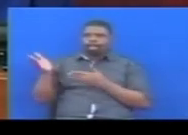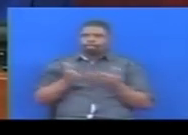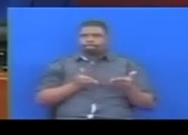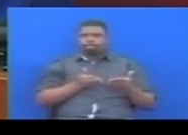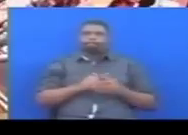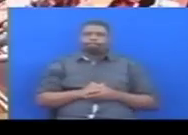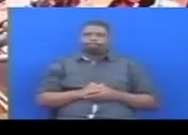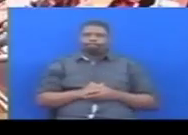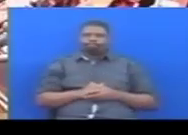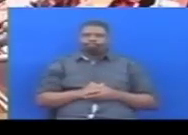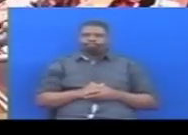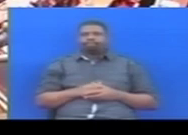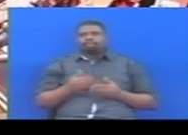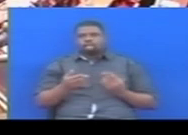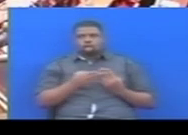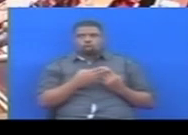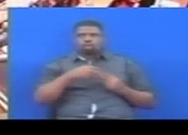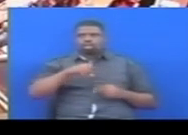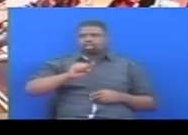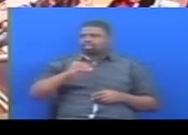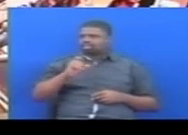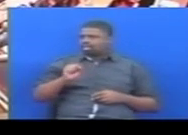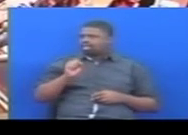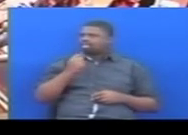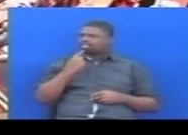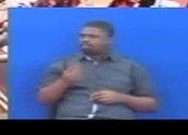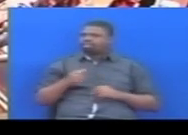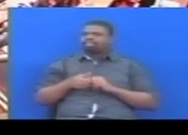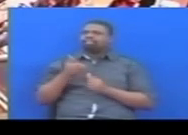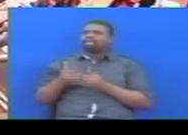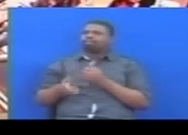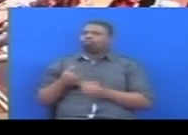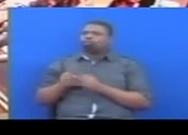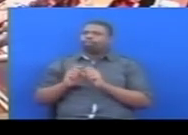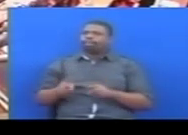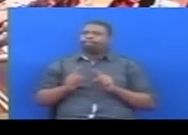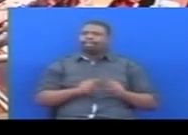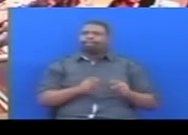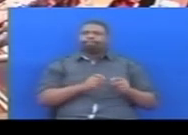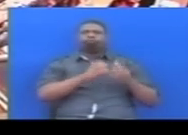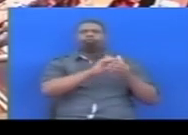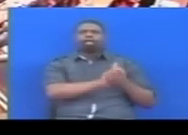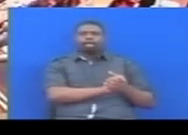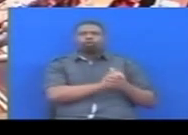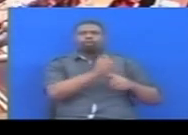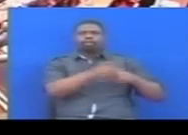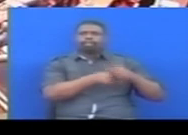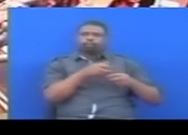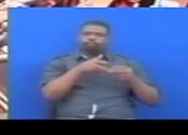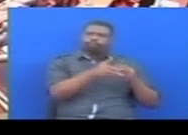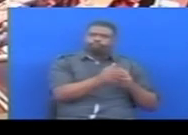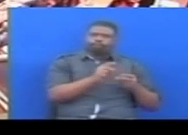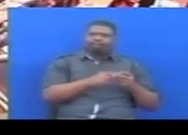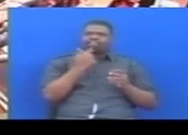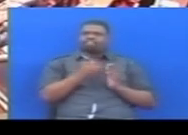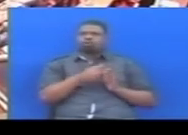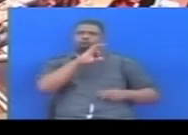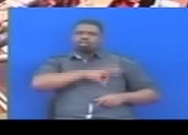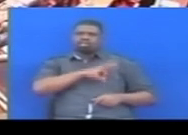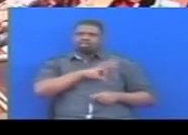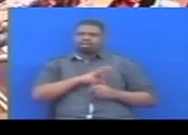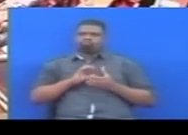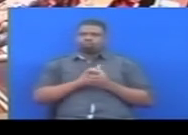Mheshimiwa Dr. Saada Salum Kuya anauliza, kumekuwa na changamoto mbalimbali katika muungano ambazo zinaendelea kutatuliwa, mojawapo ikiwa ni ajira za muungano